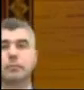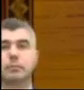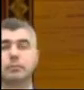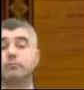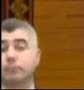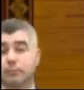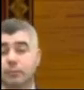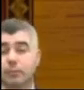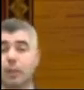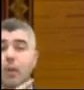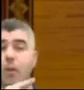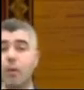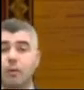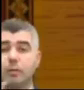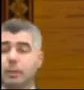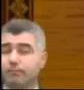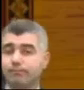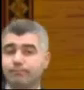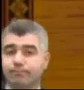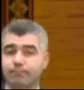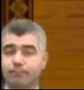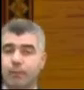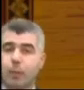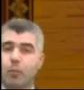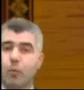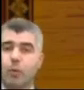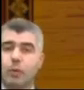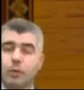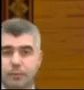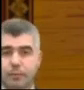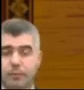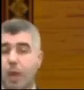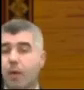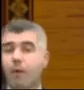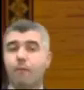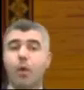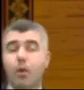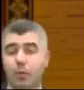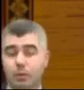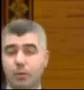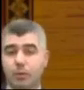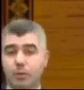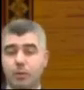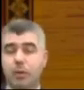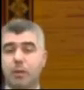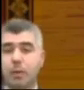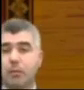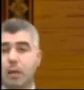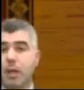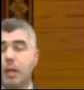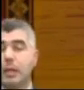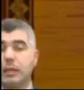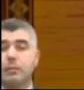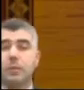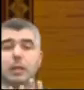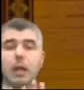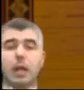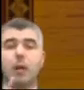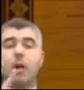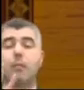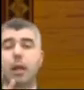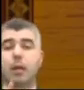عن شعبها ضد هكذا تهديد. إن فرنسا فقدت 48 من